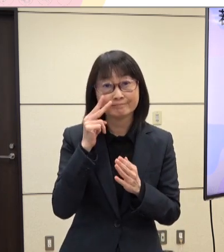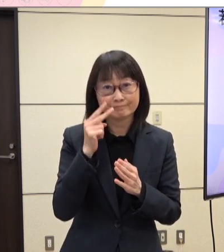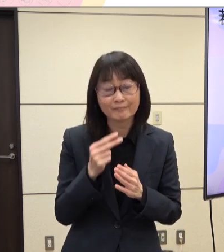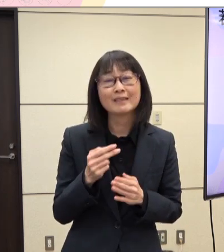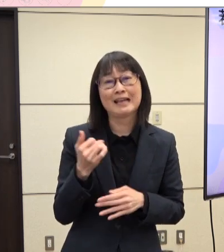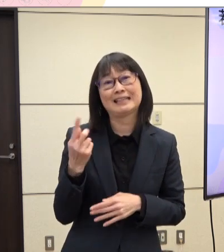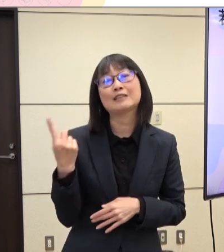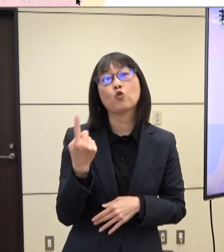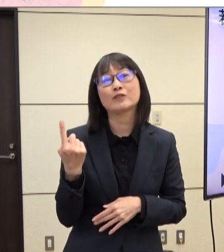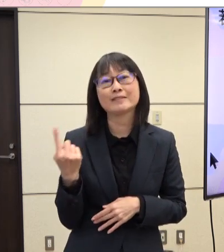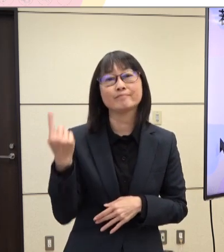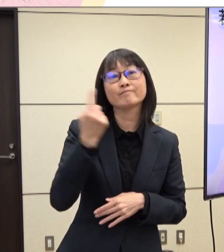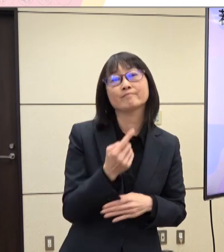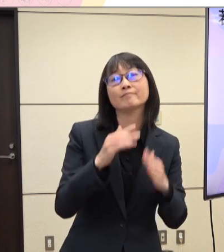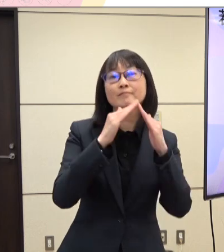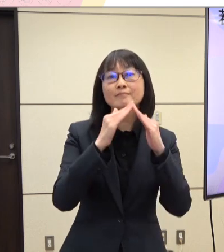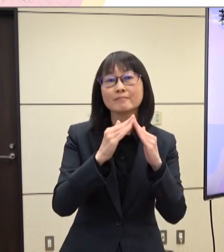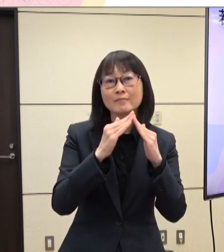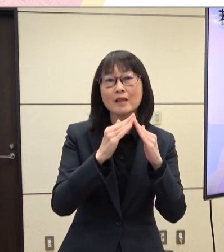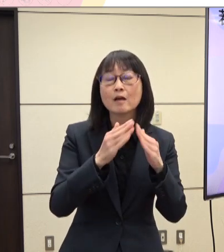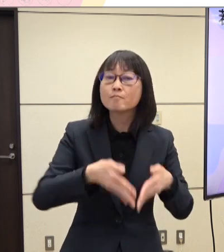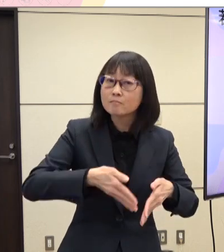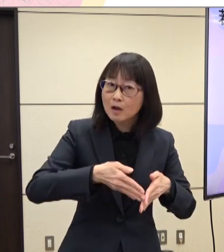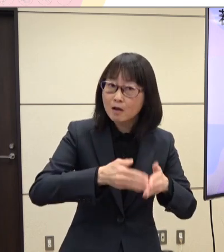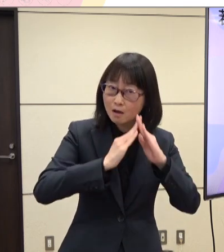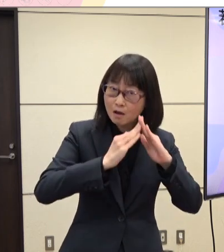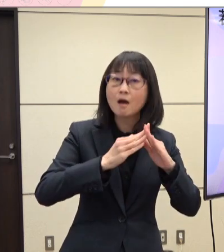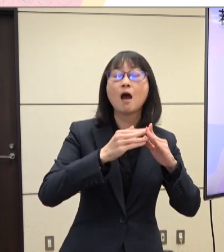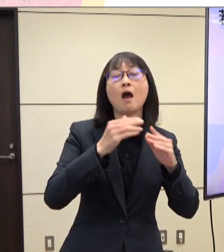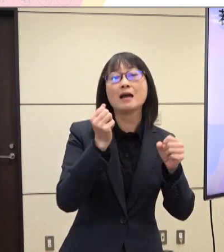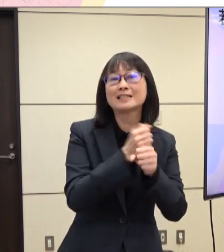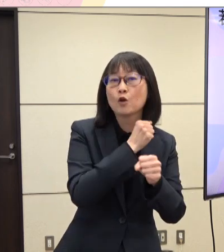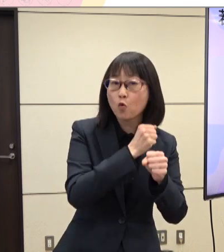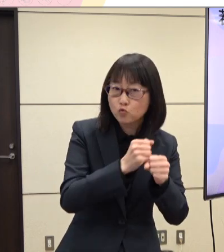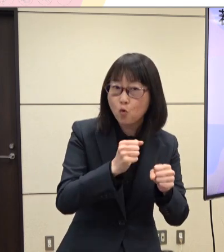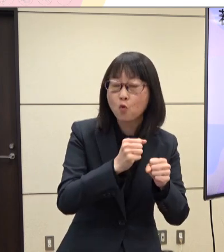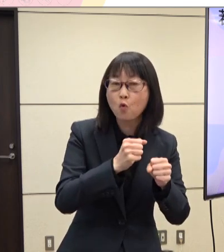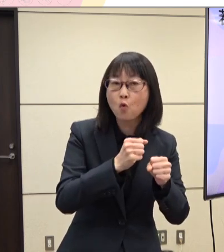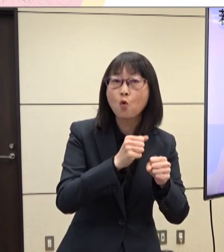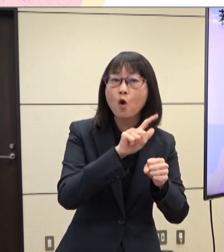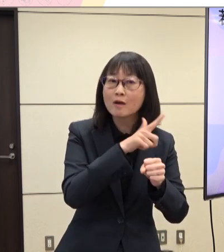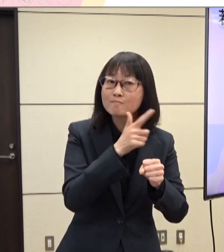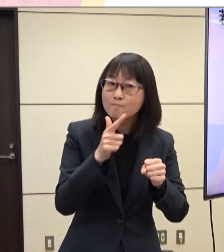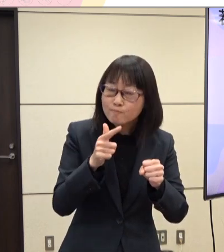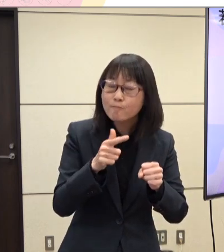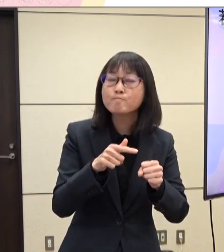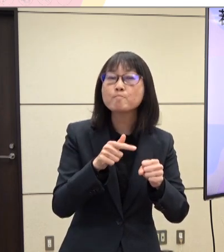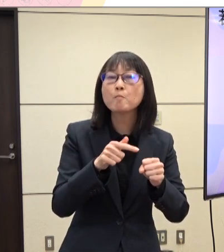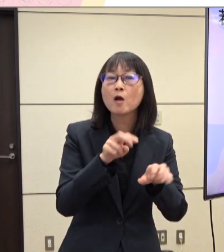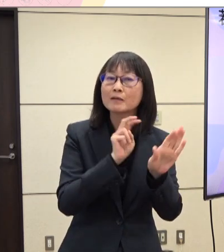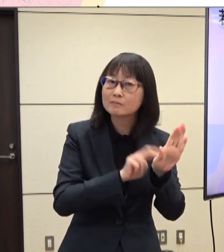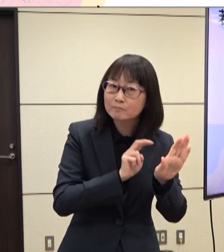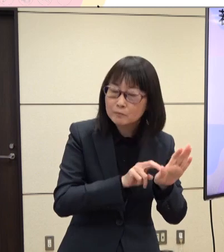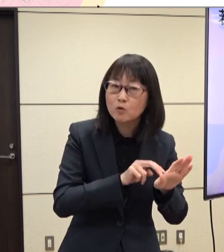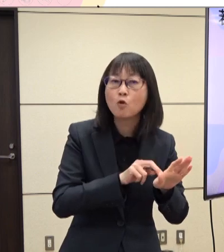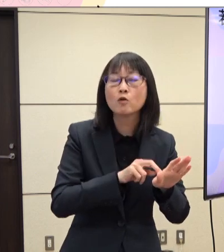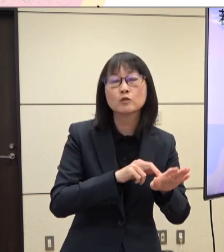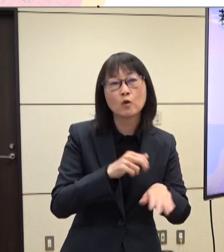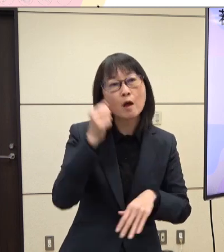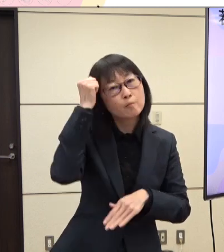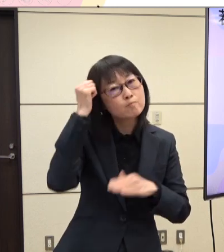して、こういったクリニック、訪問看護、映像制作、コンサルティング、民泊、飲食